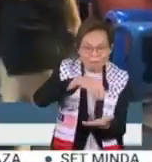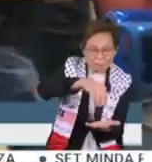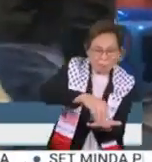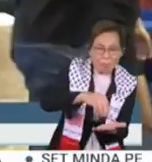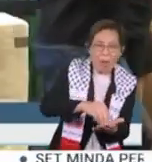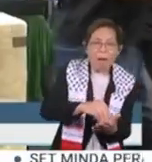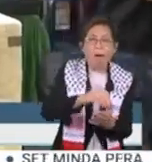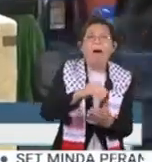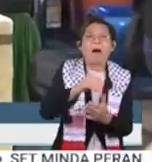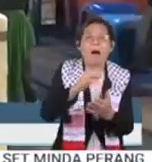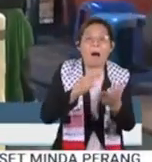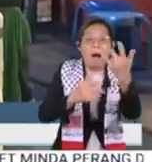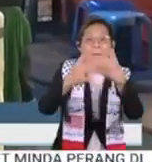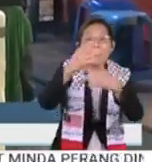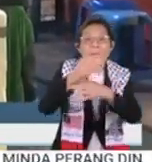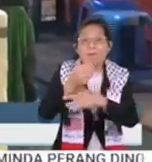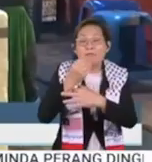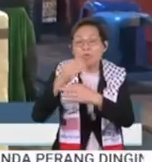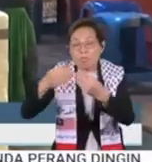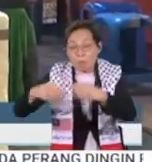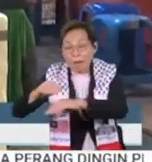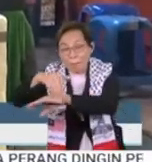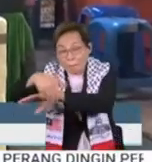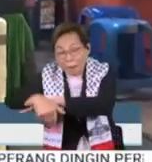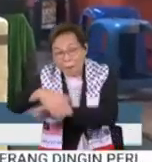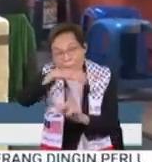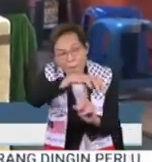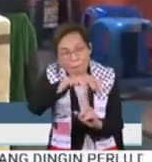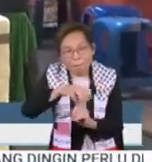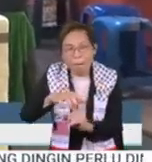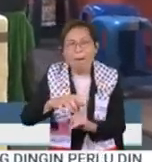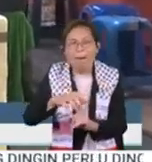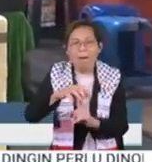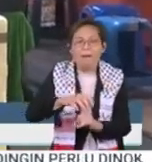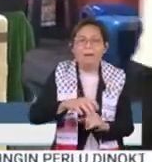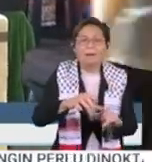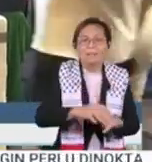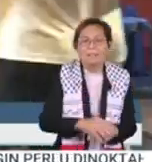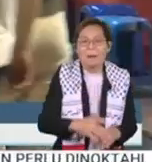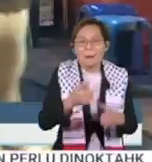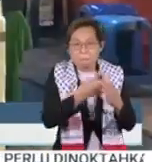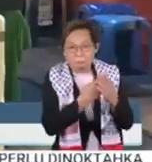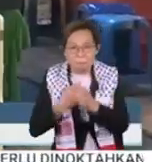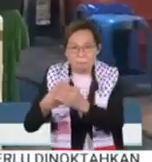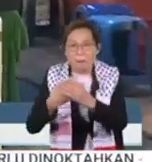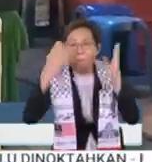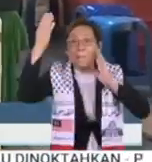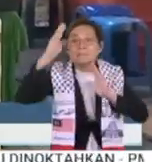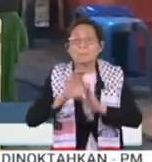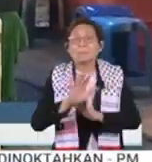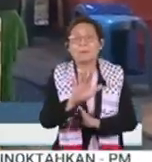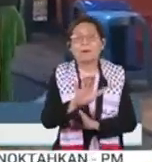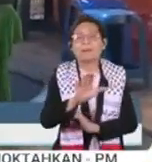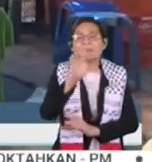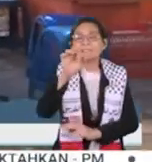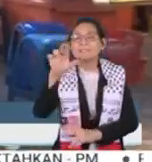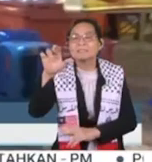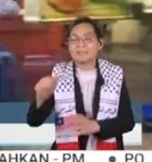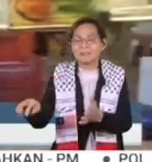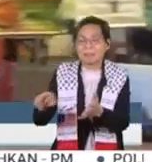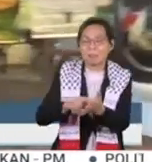Api-Api Night Food Market juga berupaya menjadi platform perpaduan selaras Malaysia Madani. Sarah Diba Ishak, RTM.